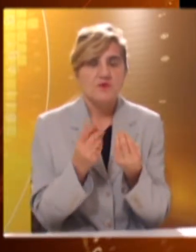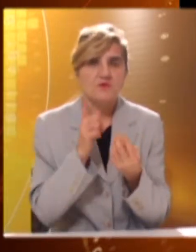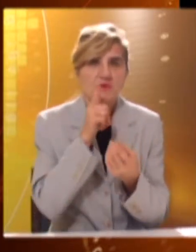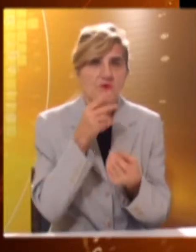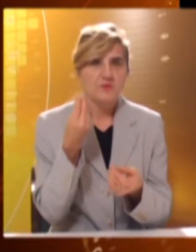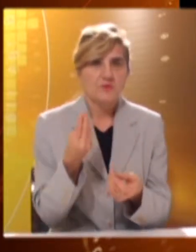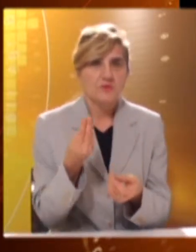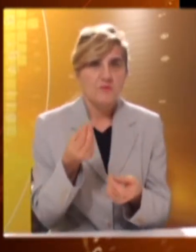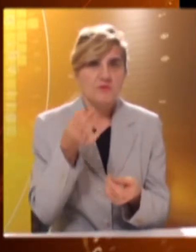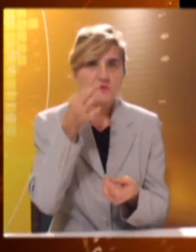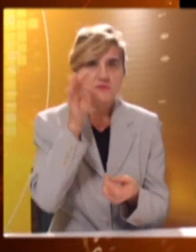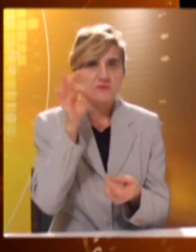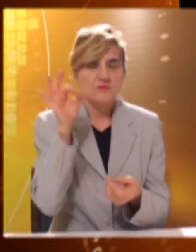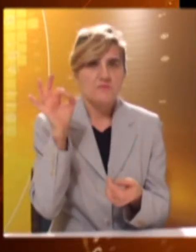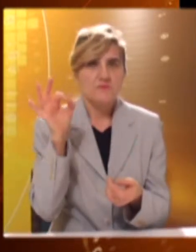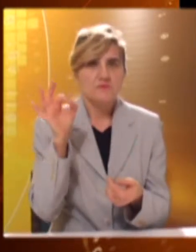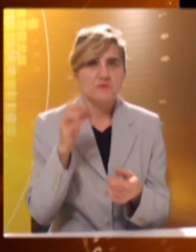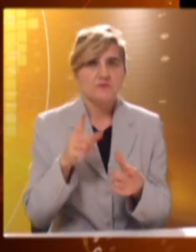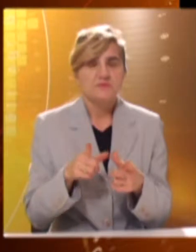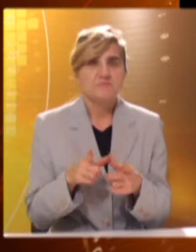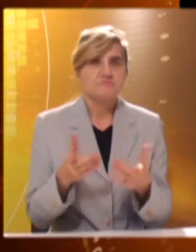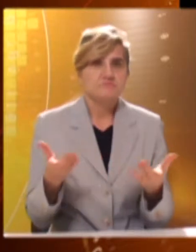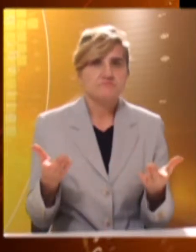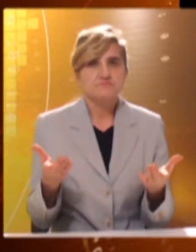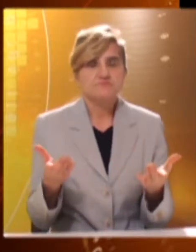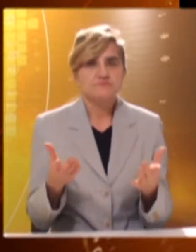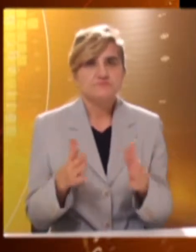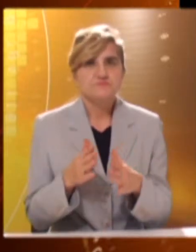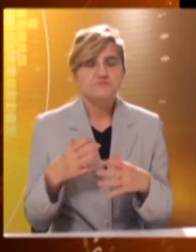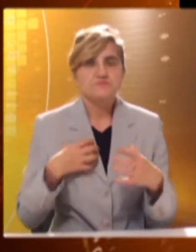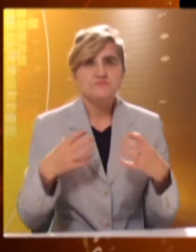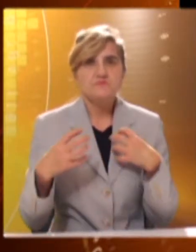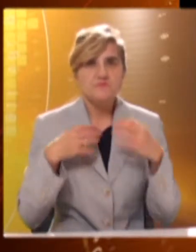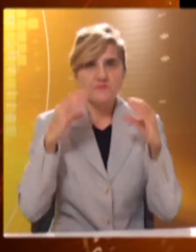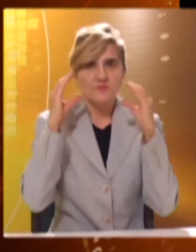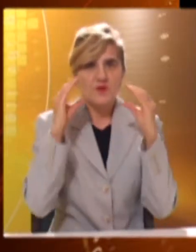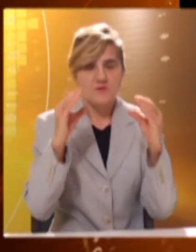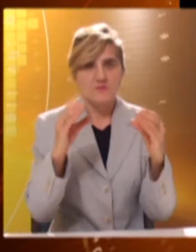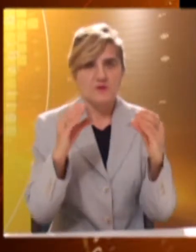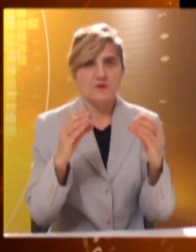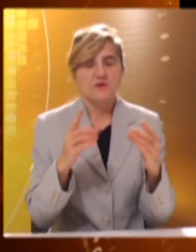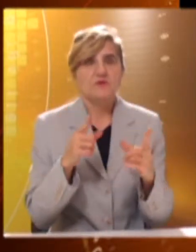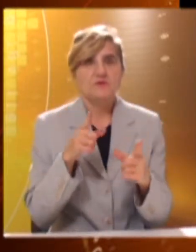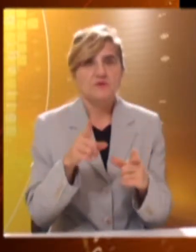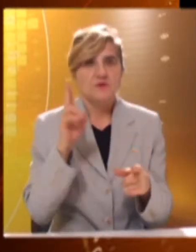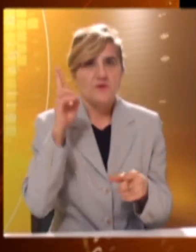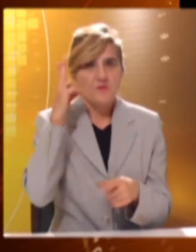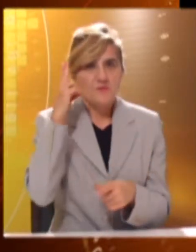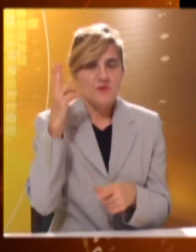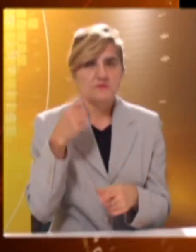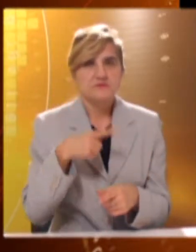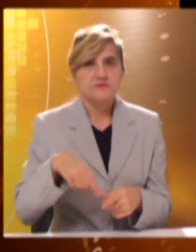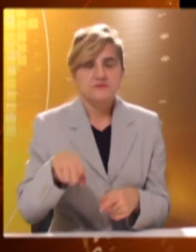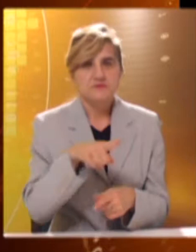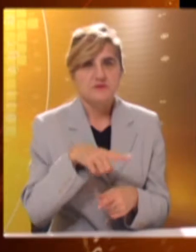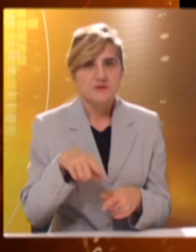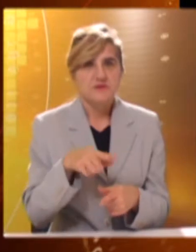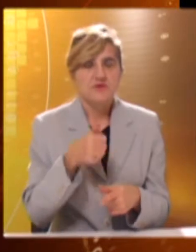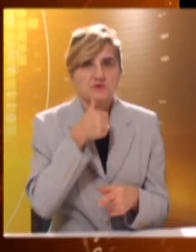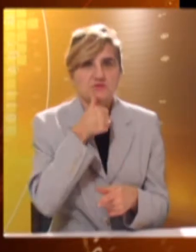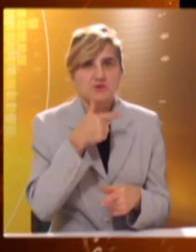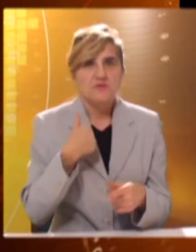po meni, pa ne znam da li su najbolje, ne rangiramo tako, ali zbir predstava iz regiona, pod regionom podrazumevamo